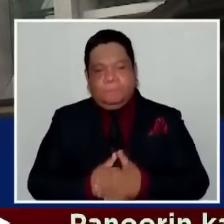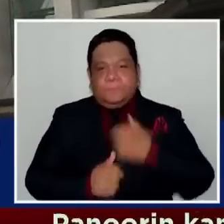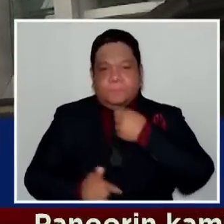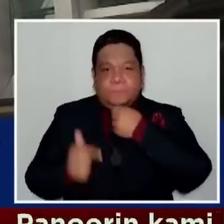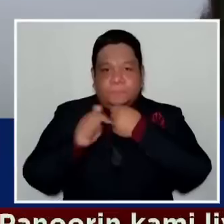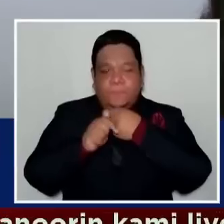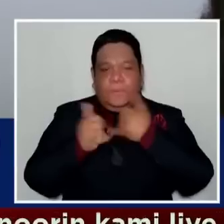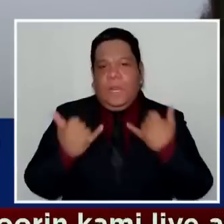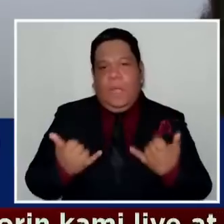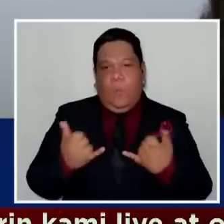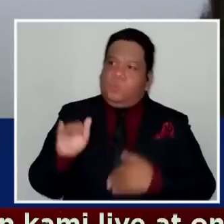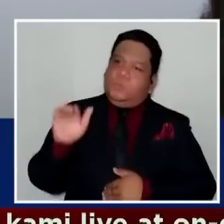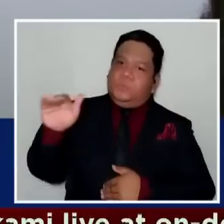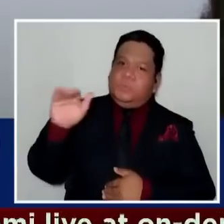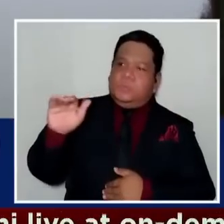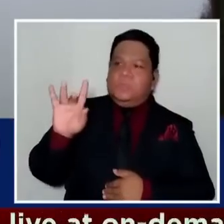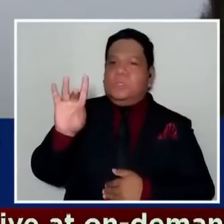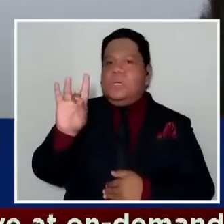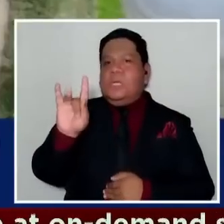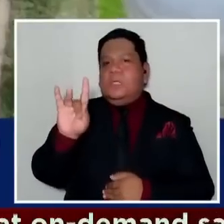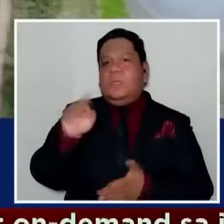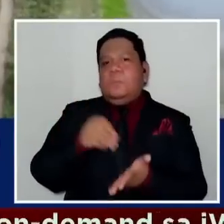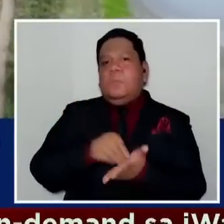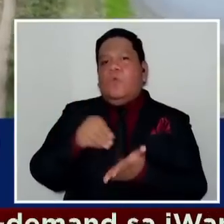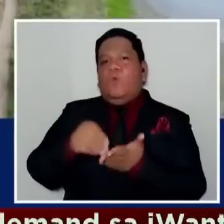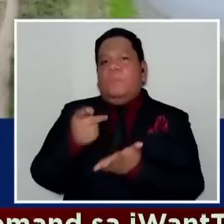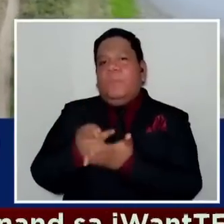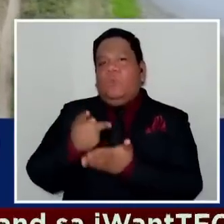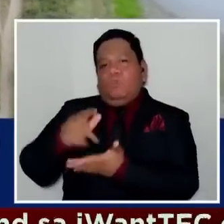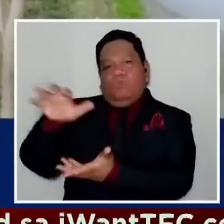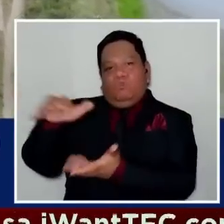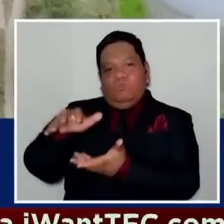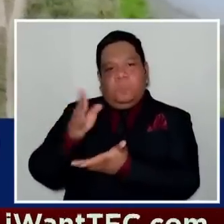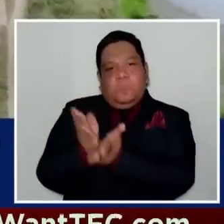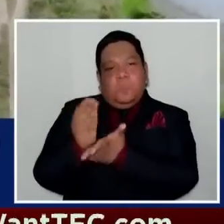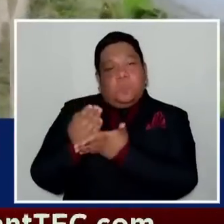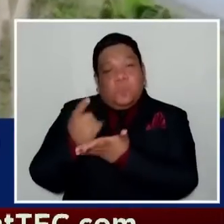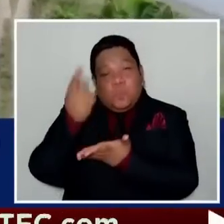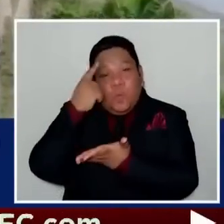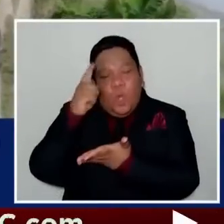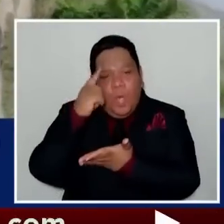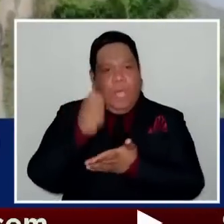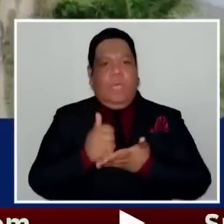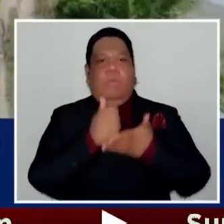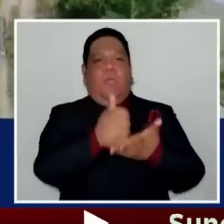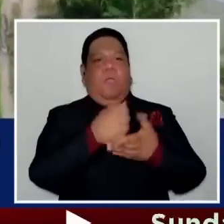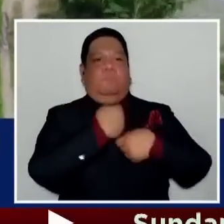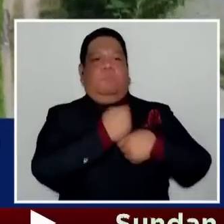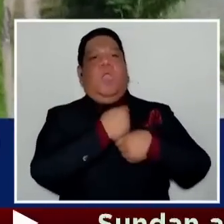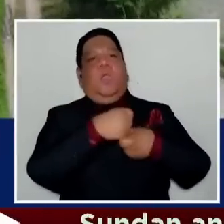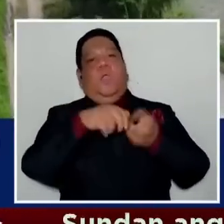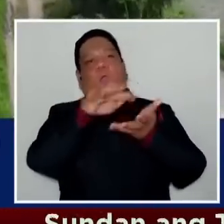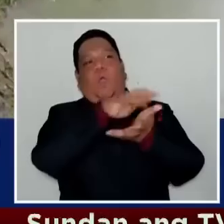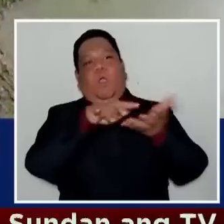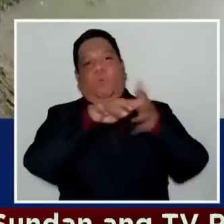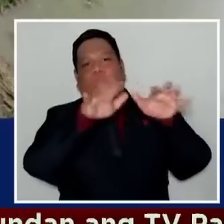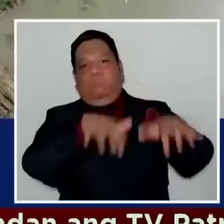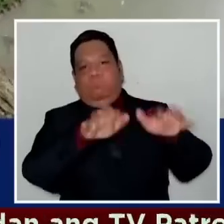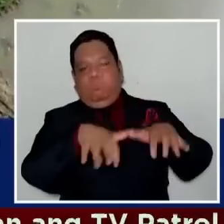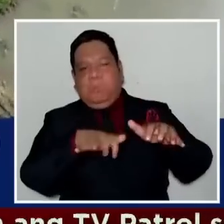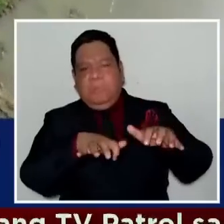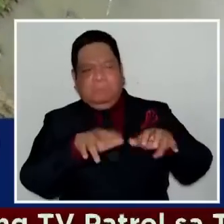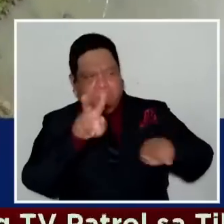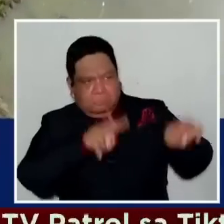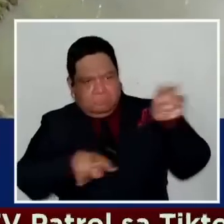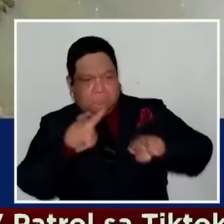ang DA para sa cloud seeding. Ayon sa DA, babantayan nito kung ano ang magiging epekto ng El Nino